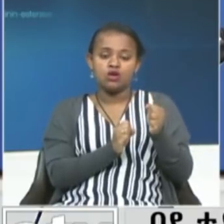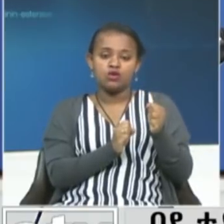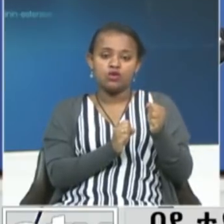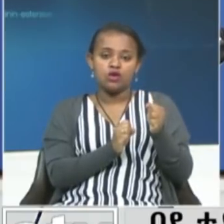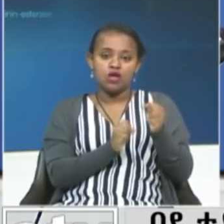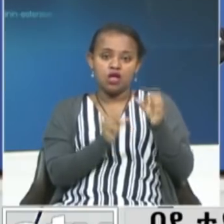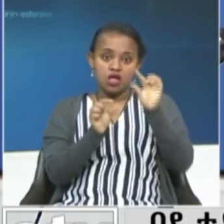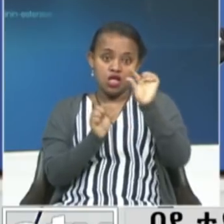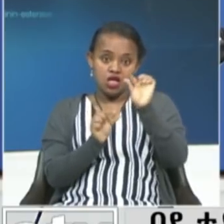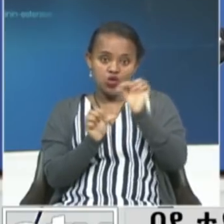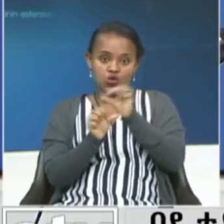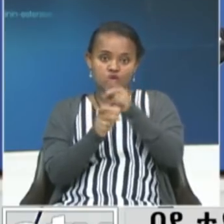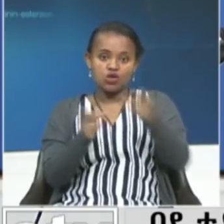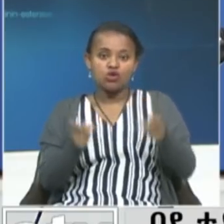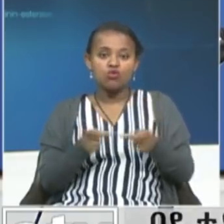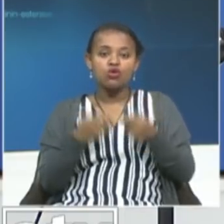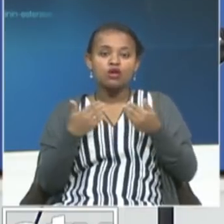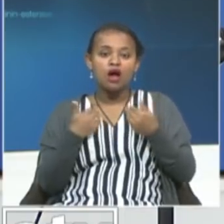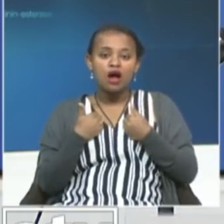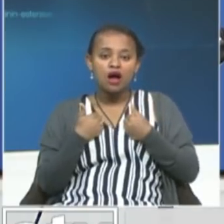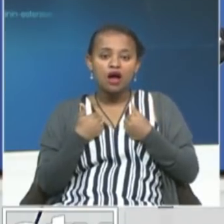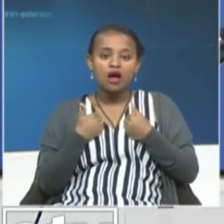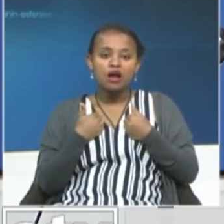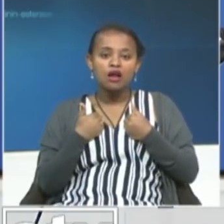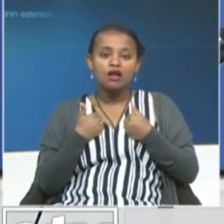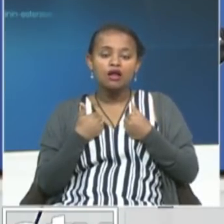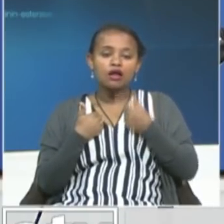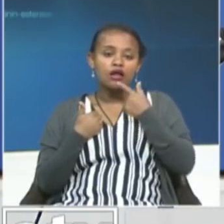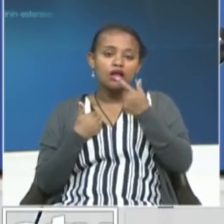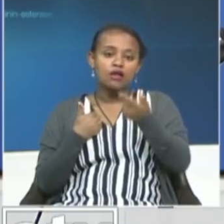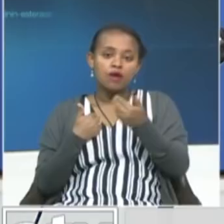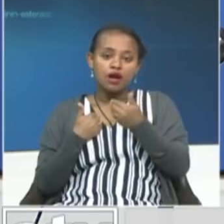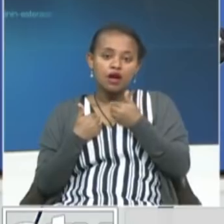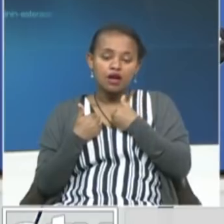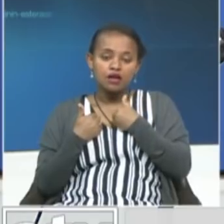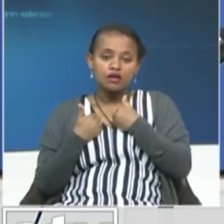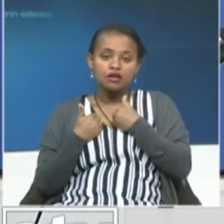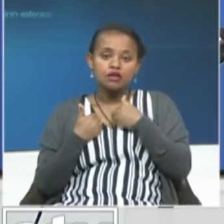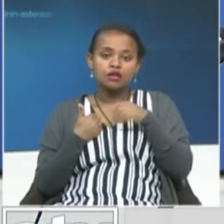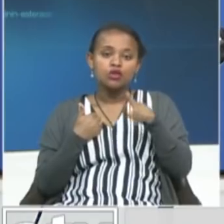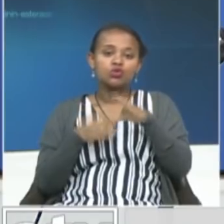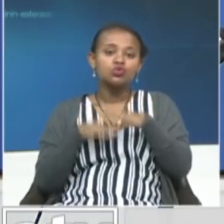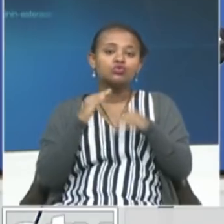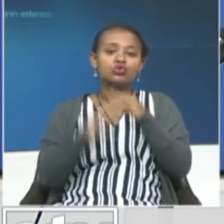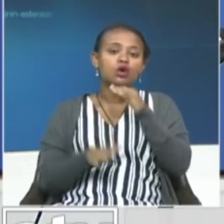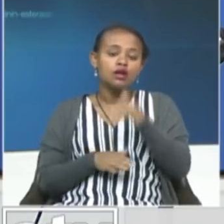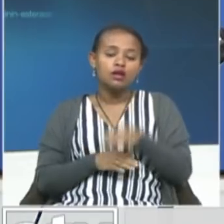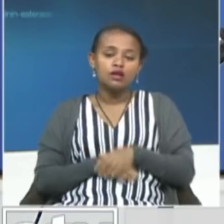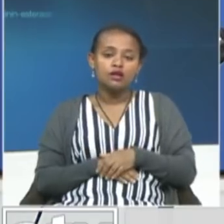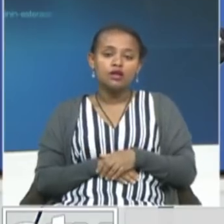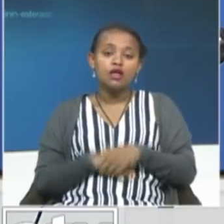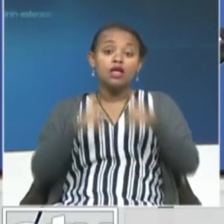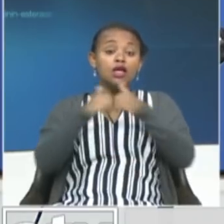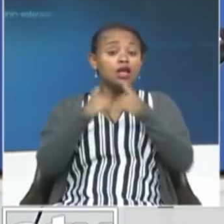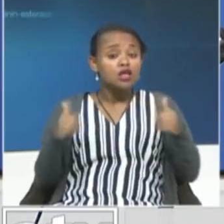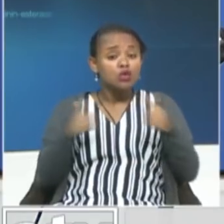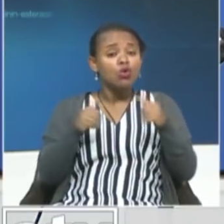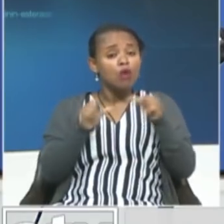አሁን የተወሰነ ቦታ አለ ተብሎ ስፔሲፋይ የሆነ ቦታ አለ፣ ግን ያ ቦታ ፊልፊል አያደርግም ለዚህ ለይቶ ማቆያ